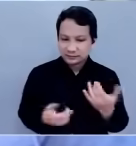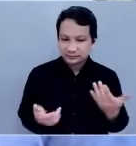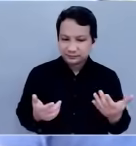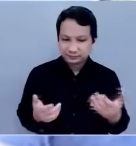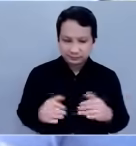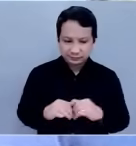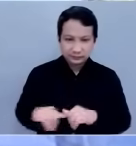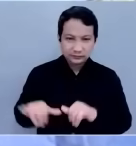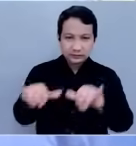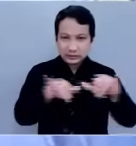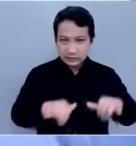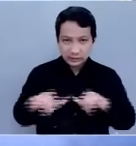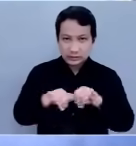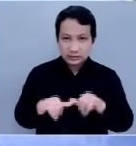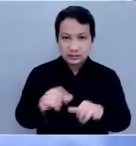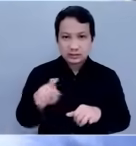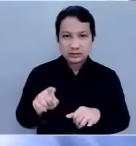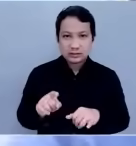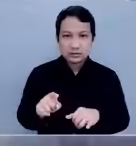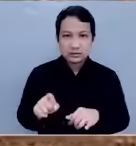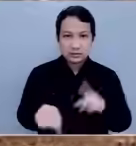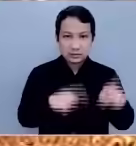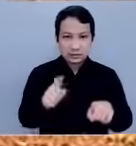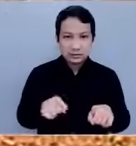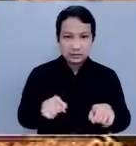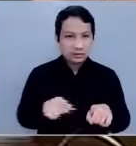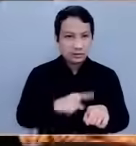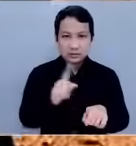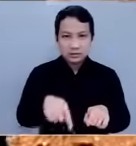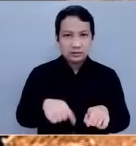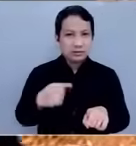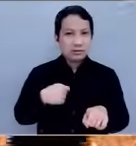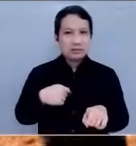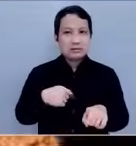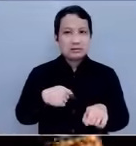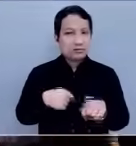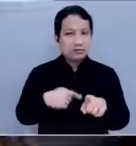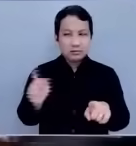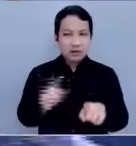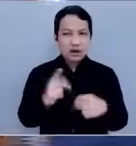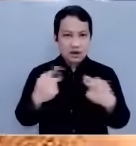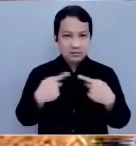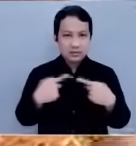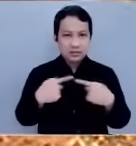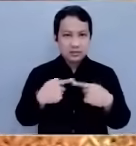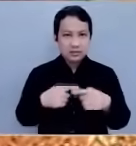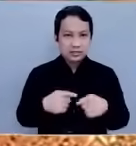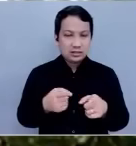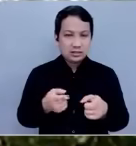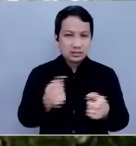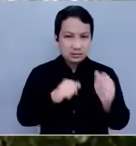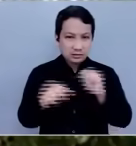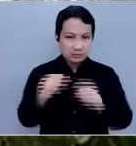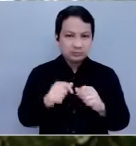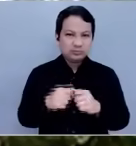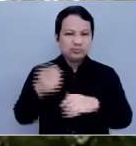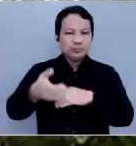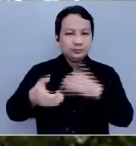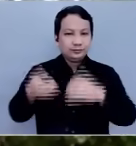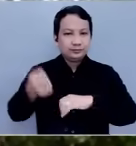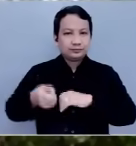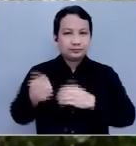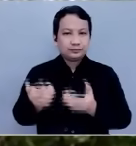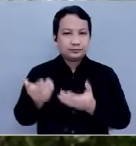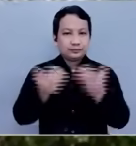sagot hindi tinanong nans na sila magsasagawa muli ng committee hearing sa senado bago magsumite ng